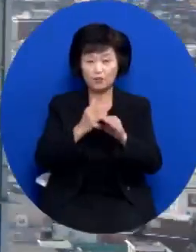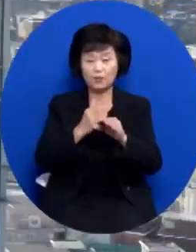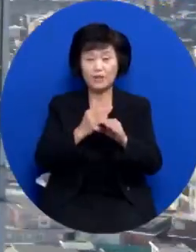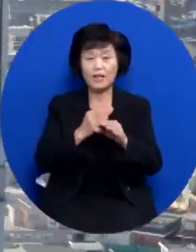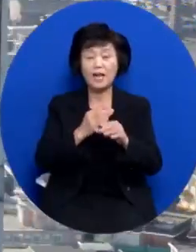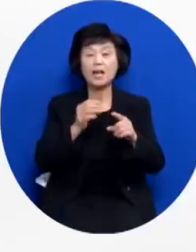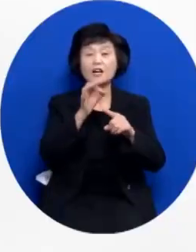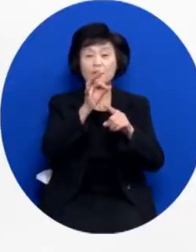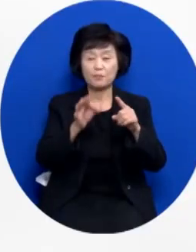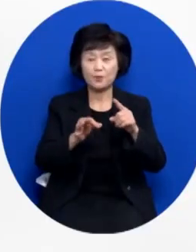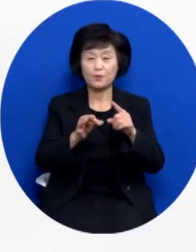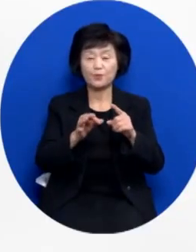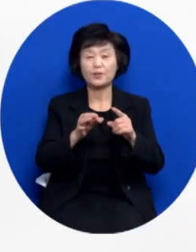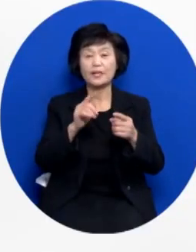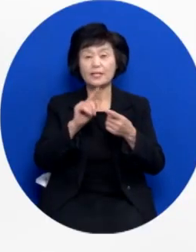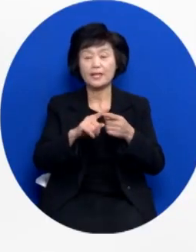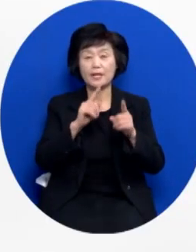차지하는 비율을 말합니다